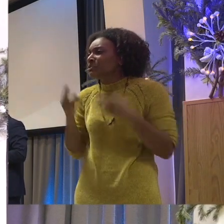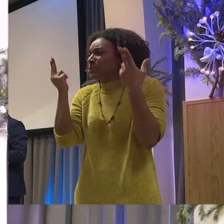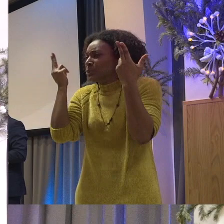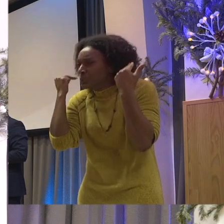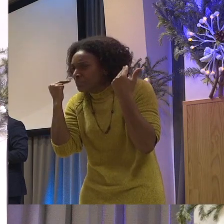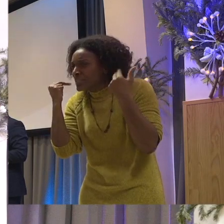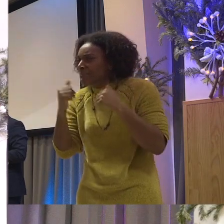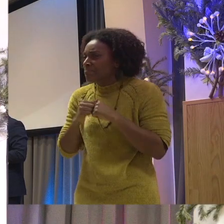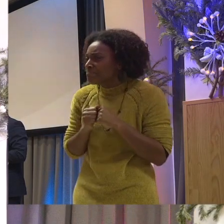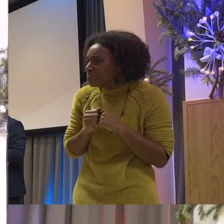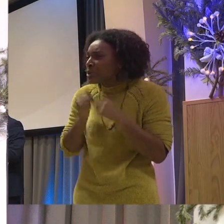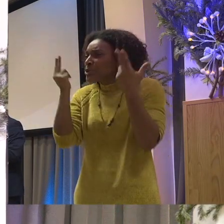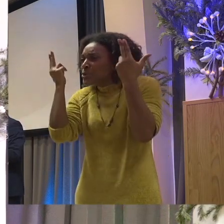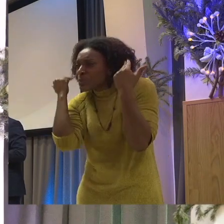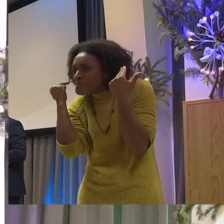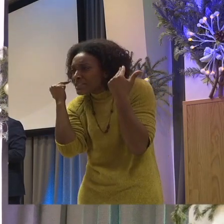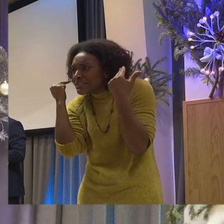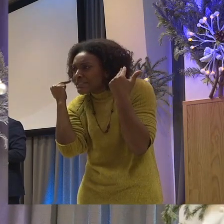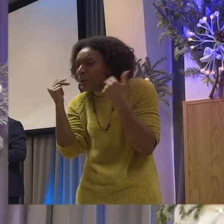Soumises à leur mari.